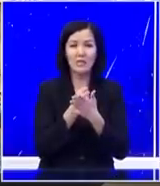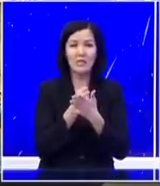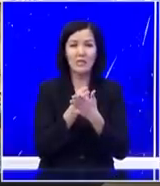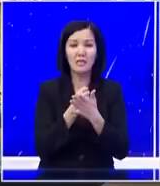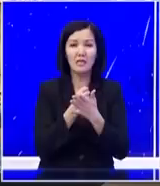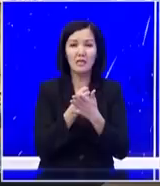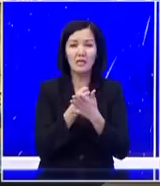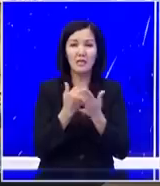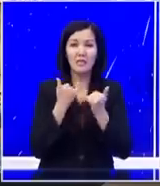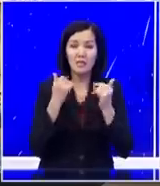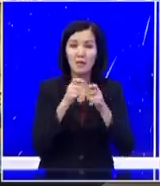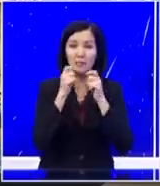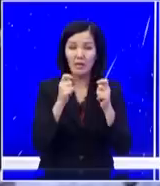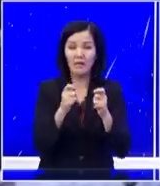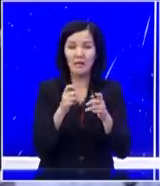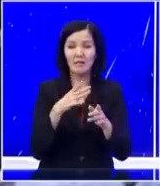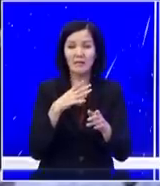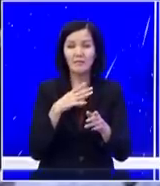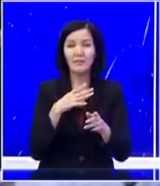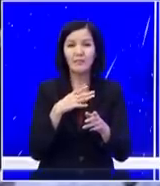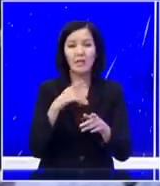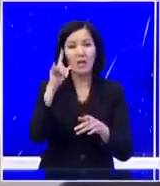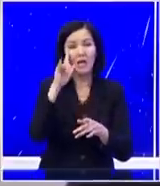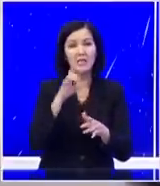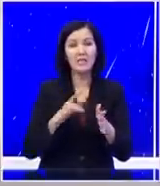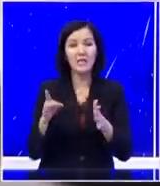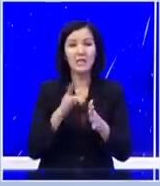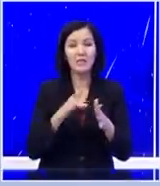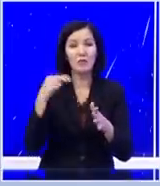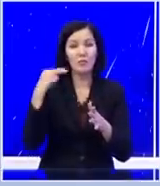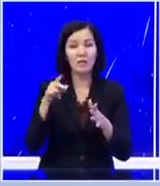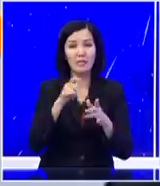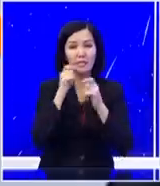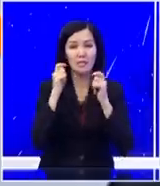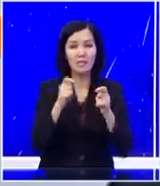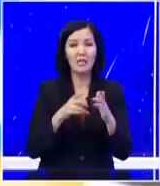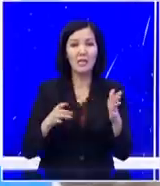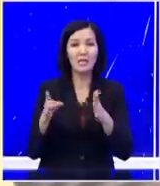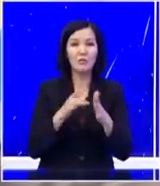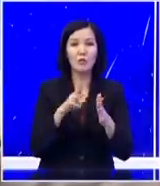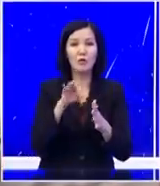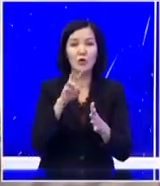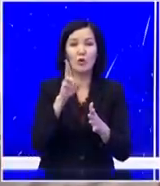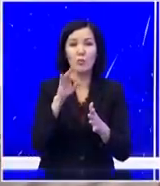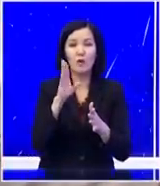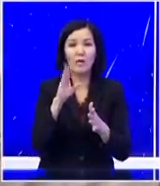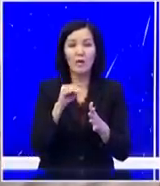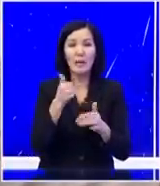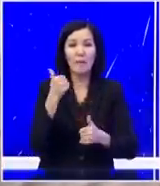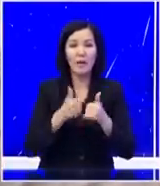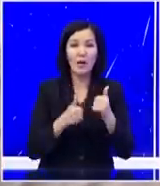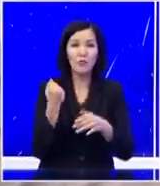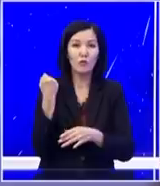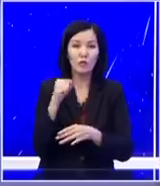бағалап берілген сыйлық деп санаймын. Қазақстан Республикасы президенті сыйлығының, республикалық тұмар байқауының лауреаты,